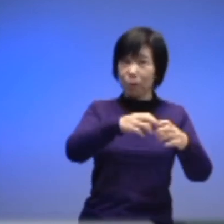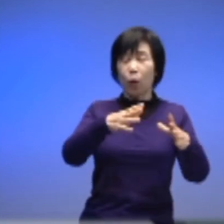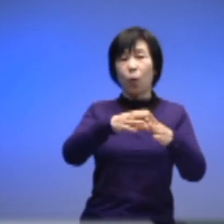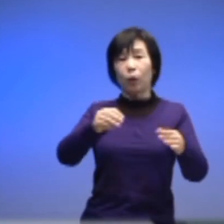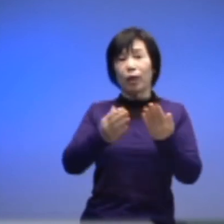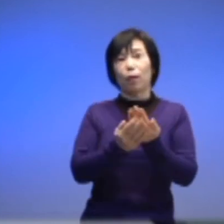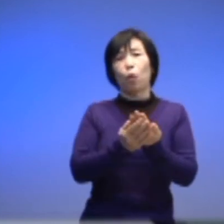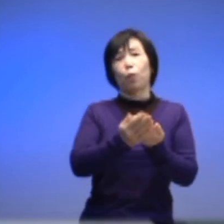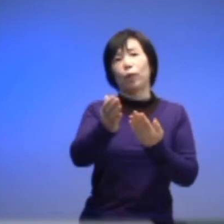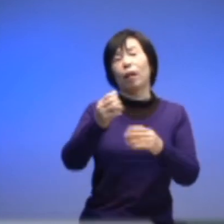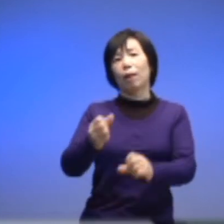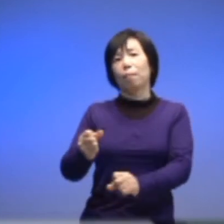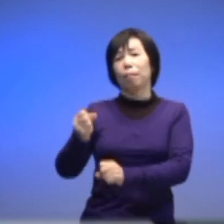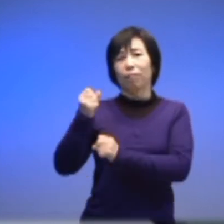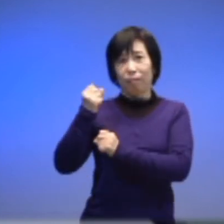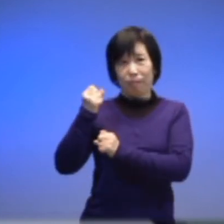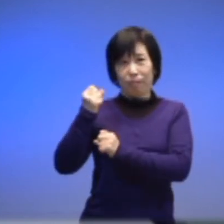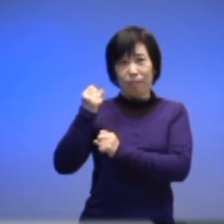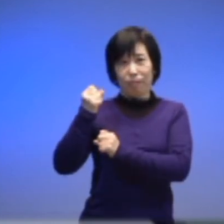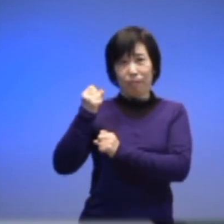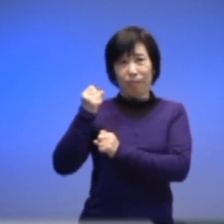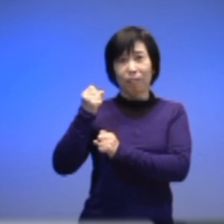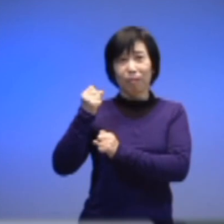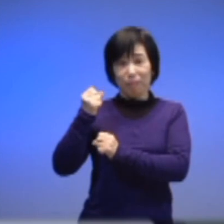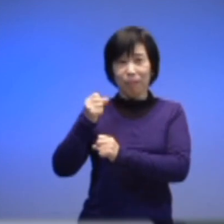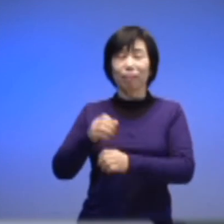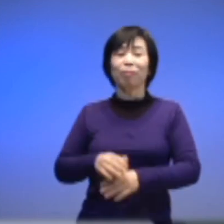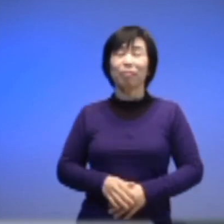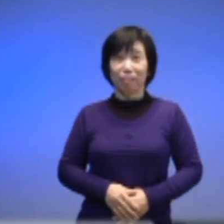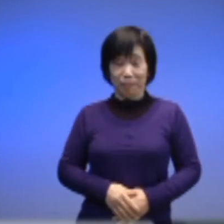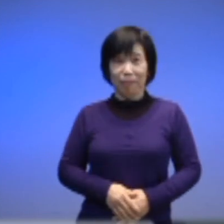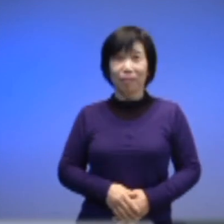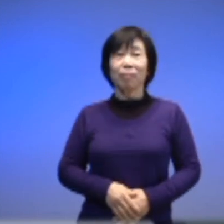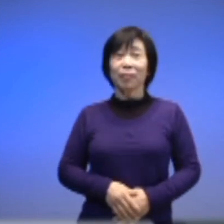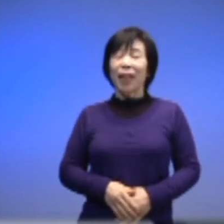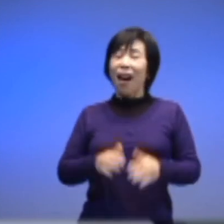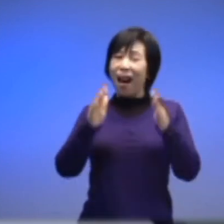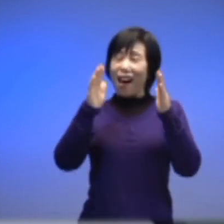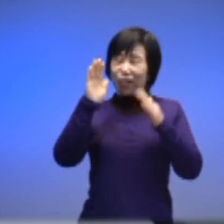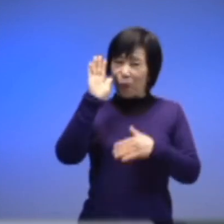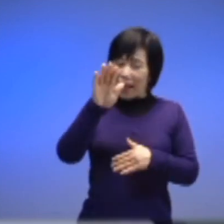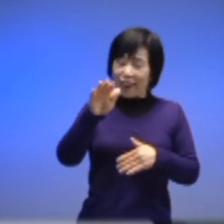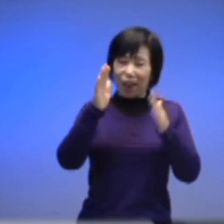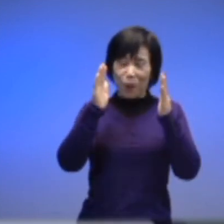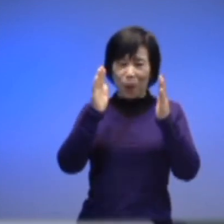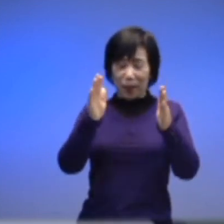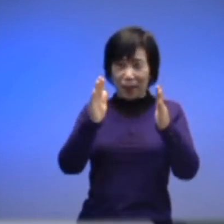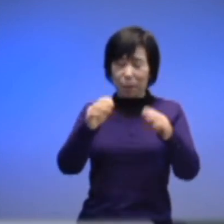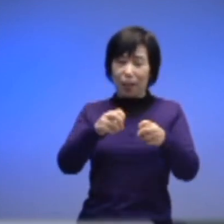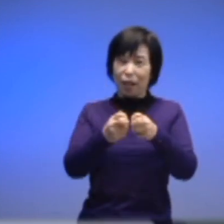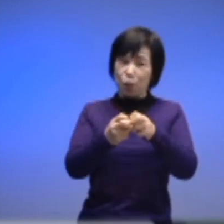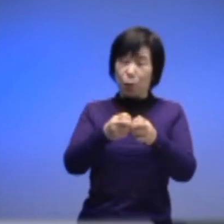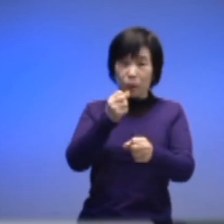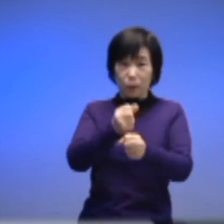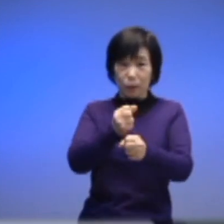で優勝することなんです。目標に向かってこれからも素晴らしいロ